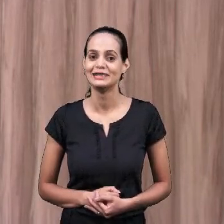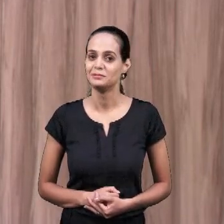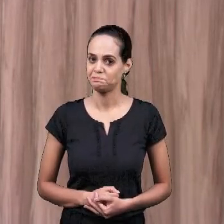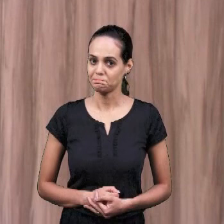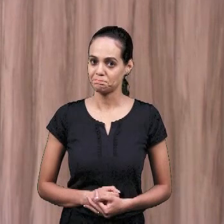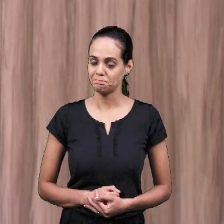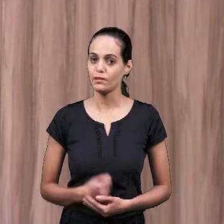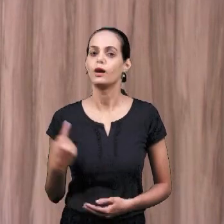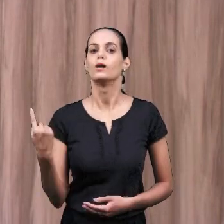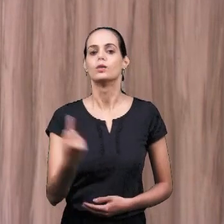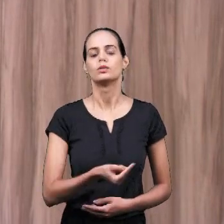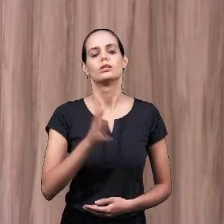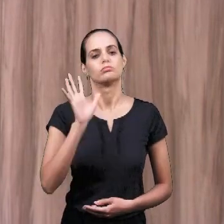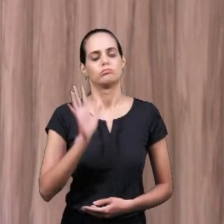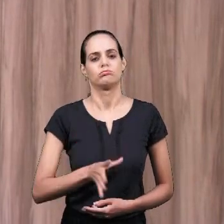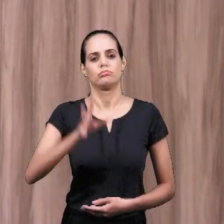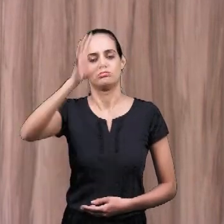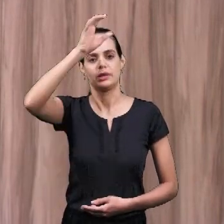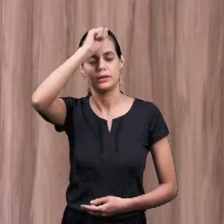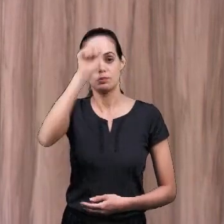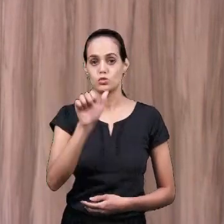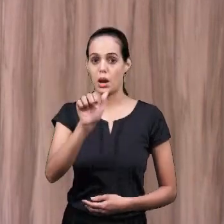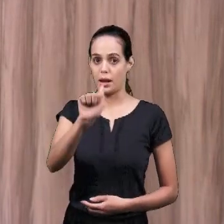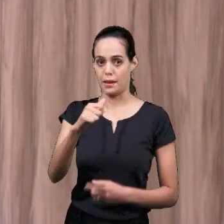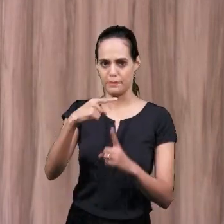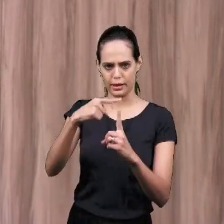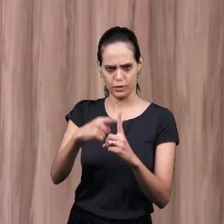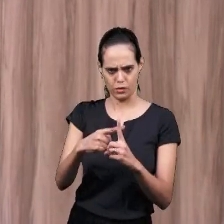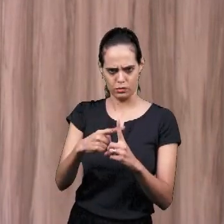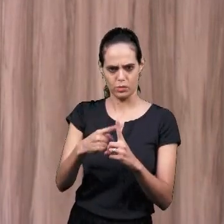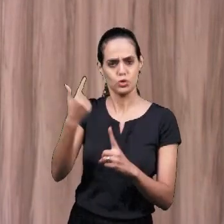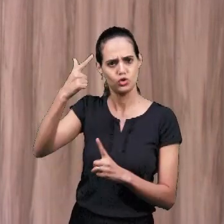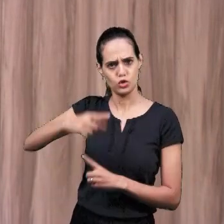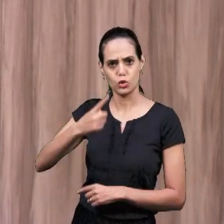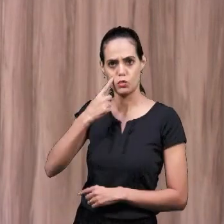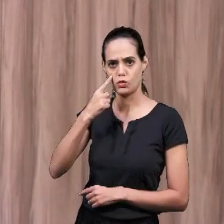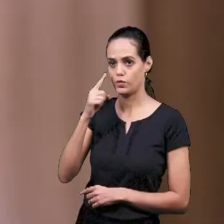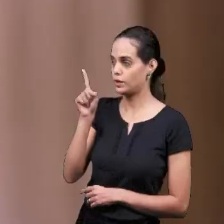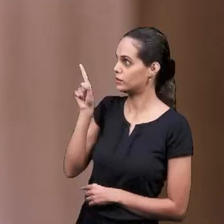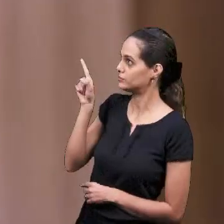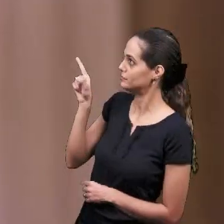Nous avons déjà appris La majeur, juste en rappelant.